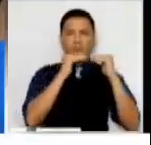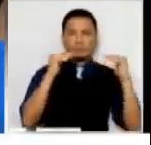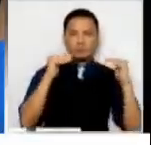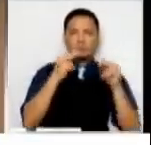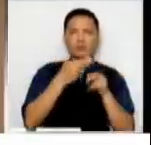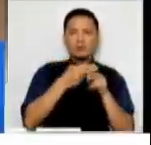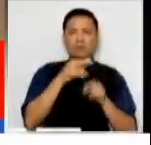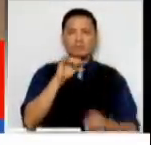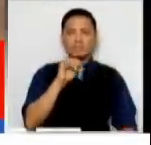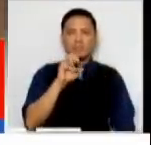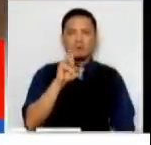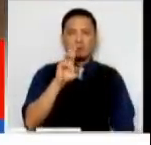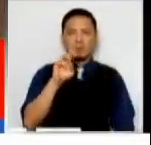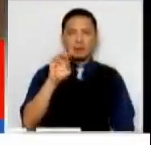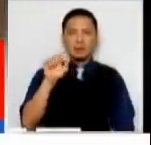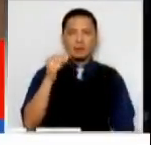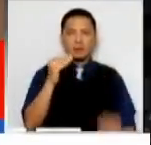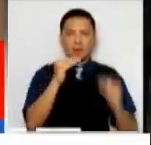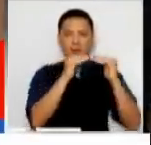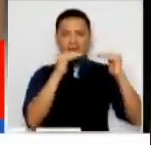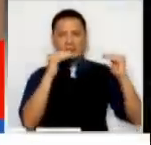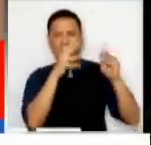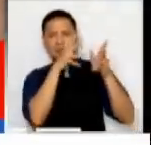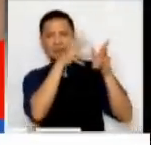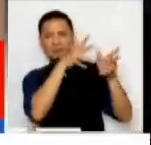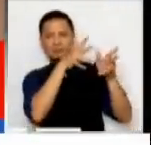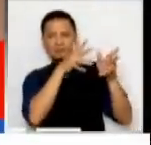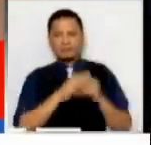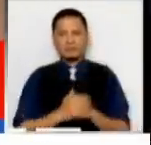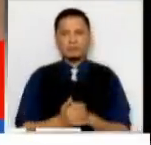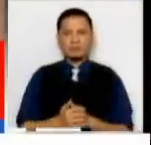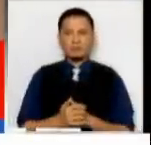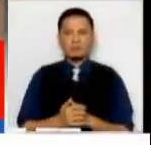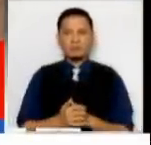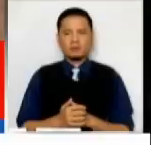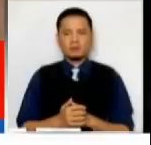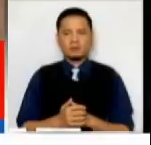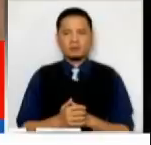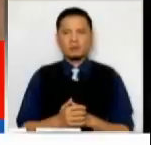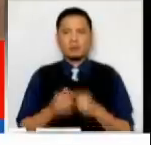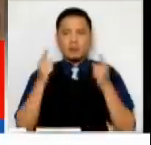tabi ng bintana, kama niya yon. Baka nagliliyab yung kama na.